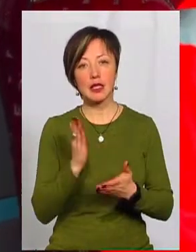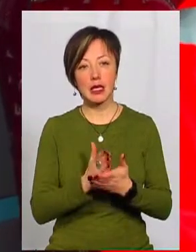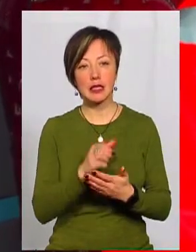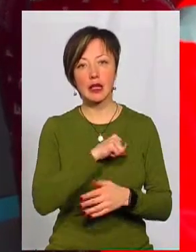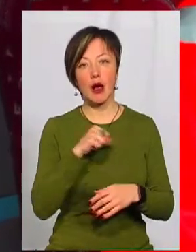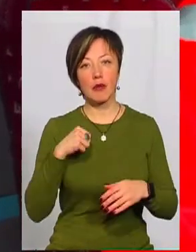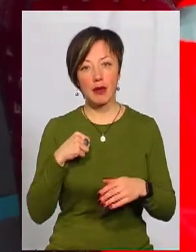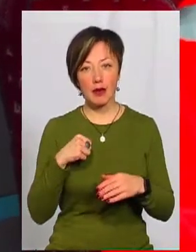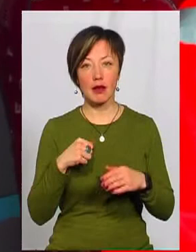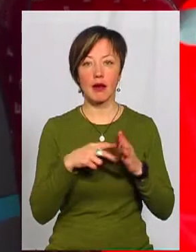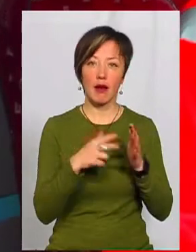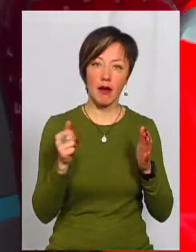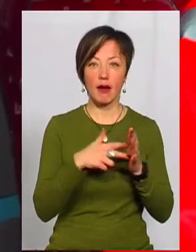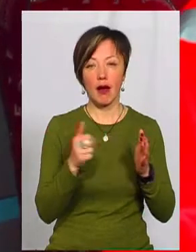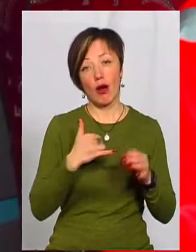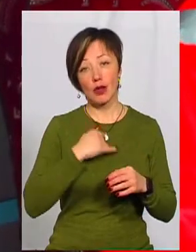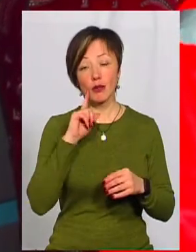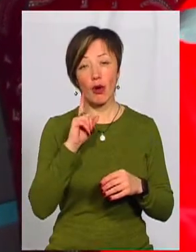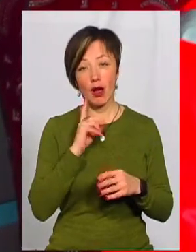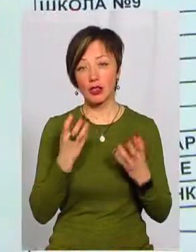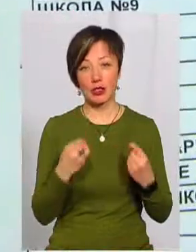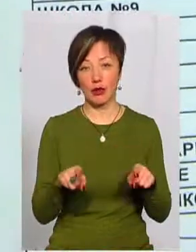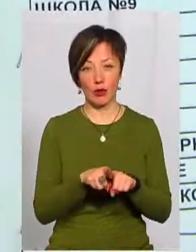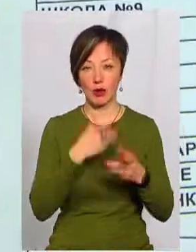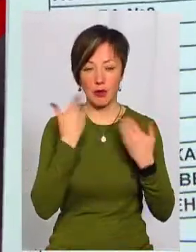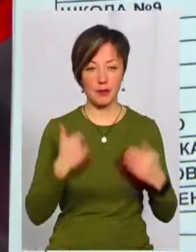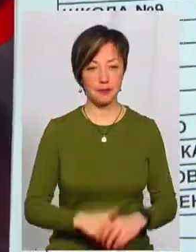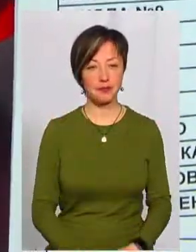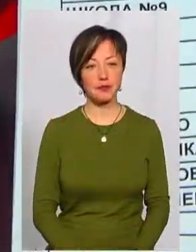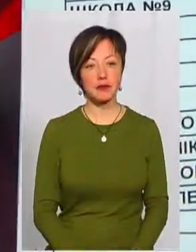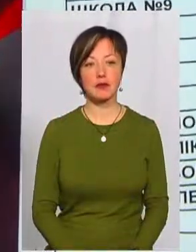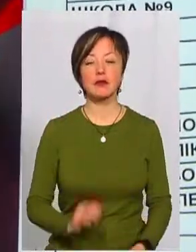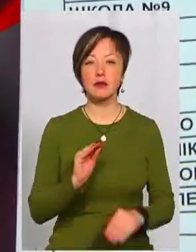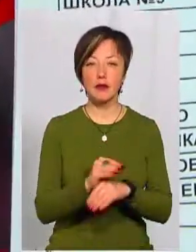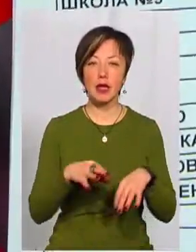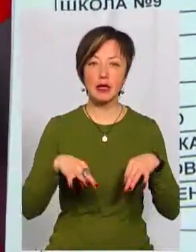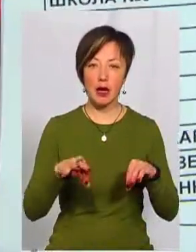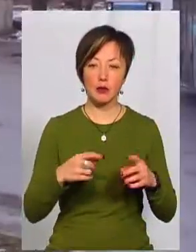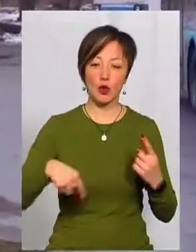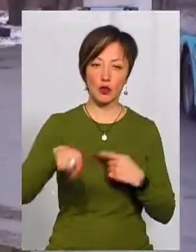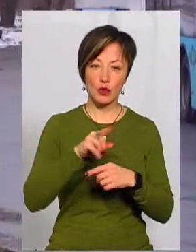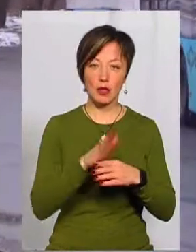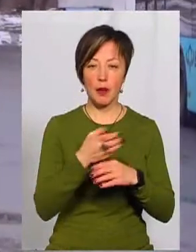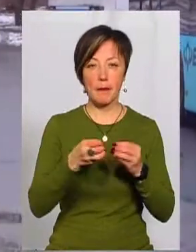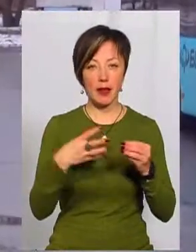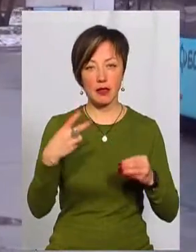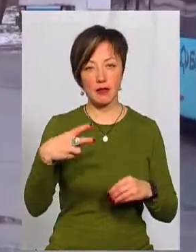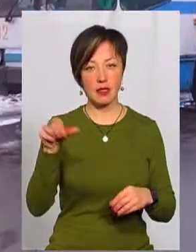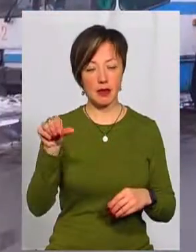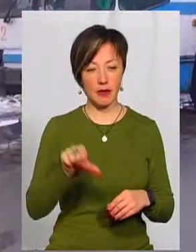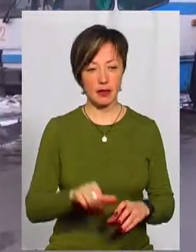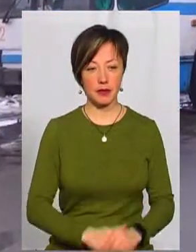самі не все пройдуть там все. А в нас ще поки не дійшли до того. Григорій Мазур додає, транспорт курсує з інтервалом у 15-20